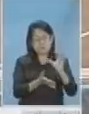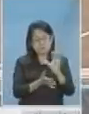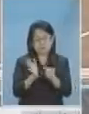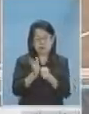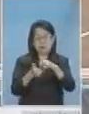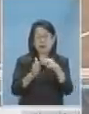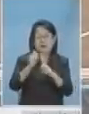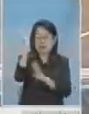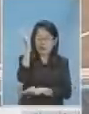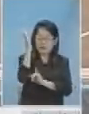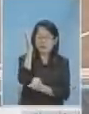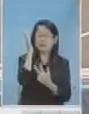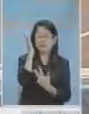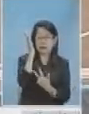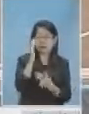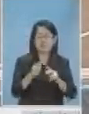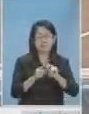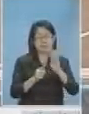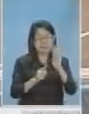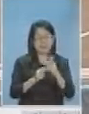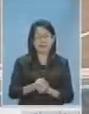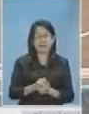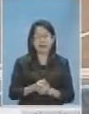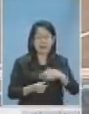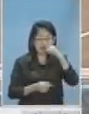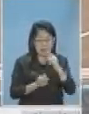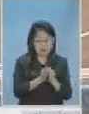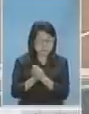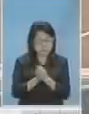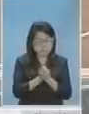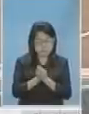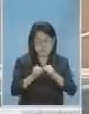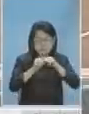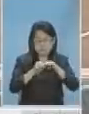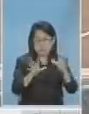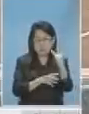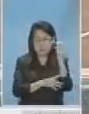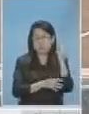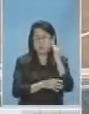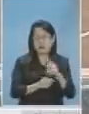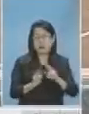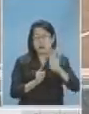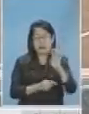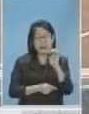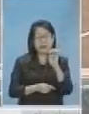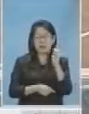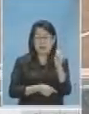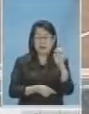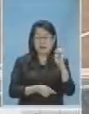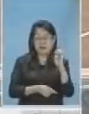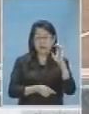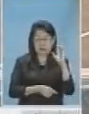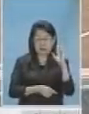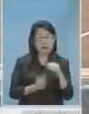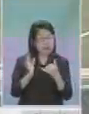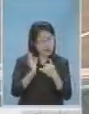ต้ครับในเรื่องที่4ครัวไทยสู่ครัวโลกครับในเรื่องที่5 AEC ครับตัวอย่างง่ายๆนะครับผมขออนุ